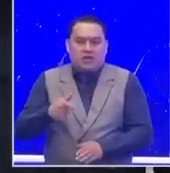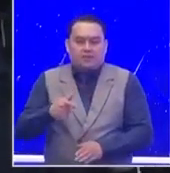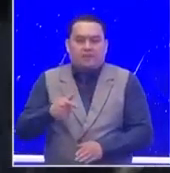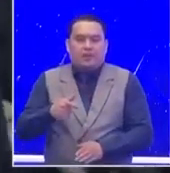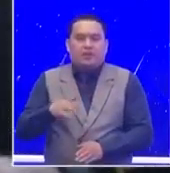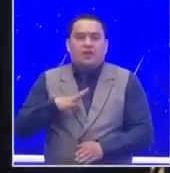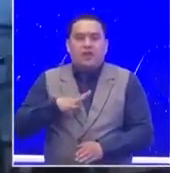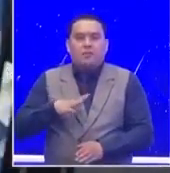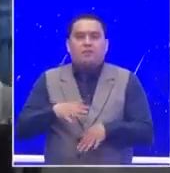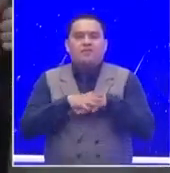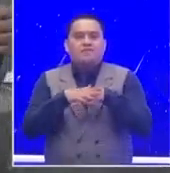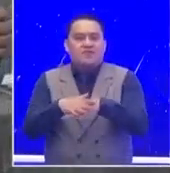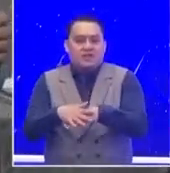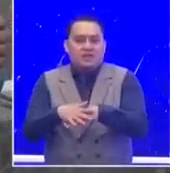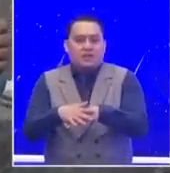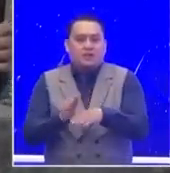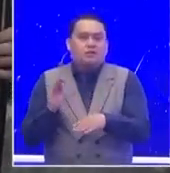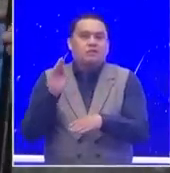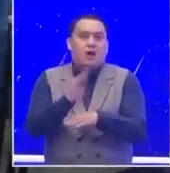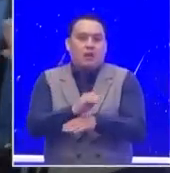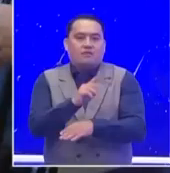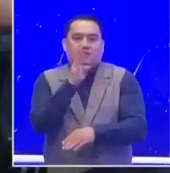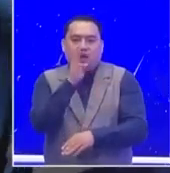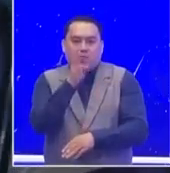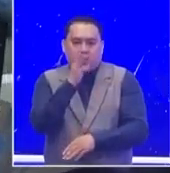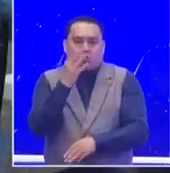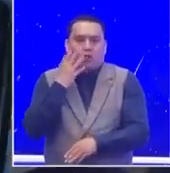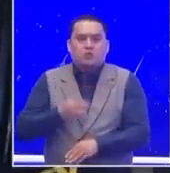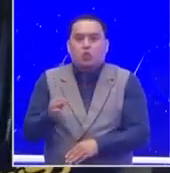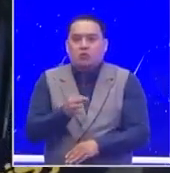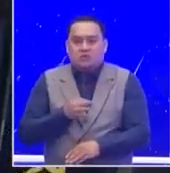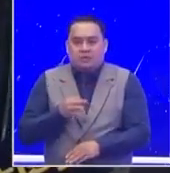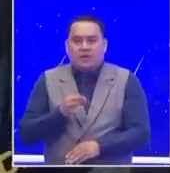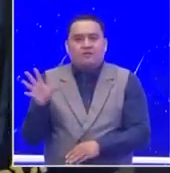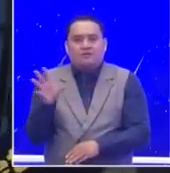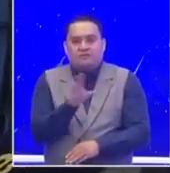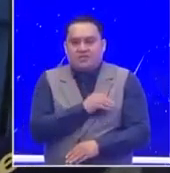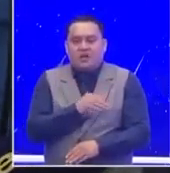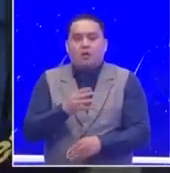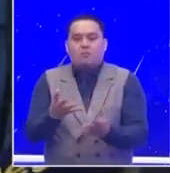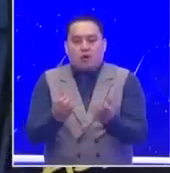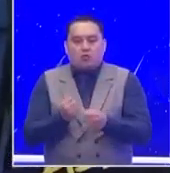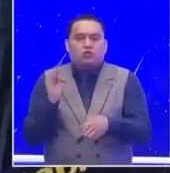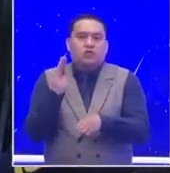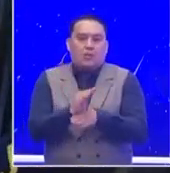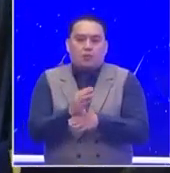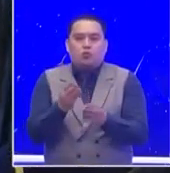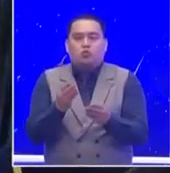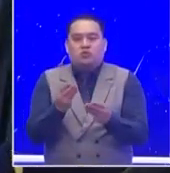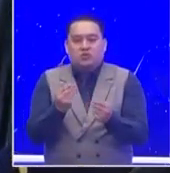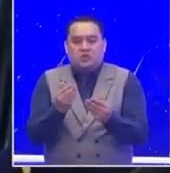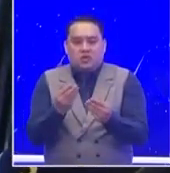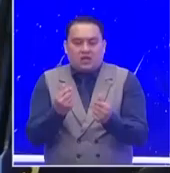137 миллионов тенге выделено на надбавку медицинским работникам Алматинской области. Все без исключения получат дополнительные средства.